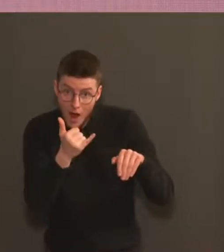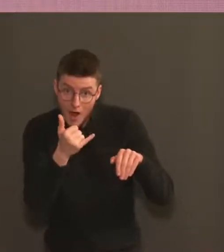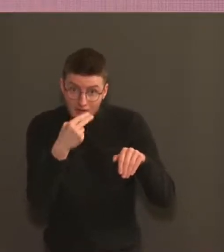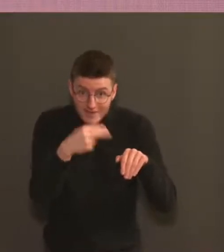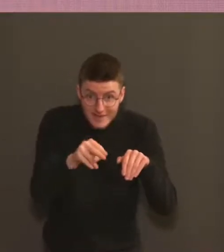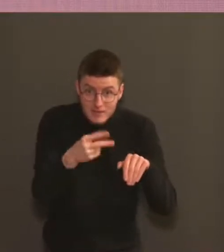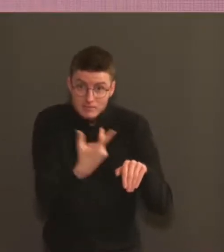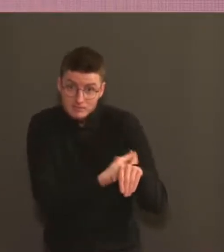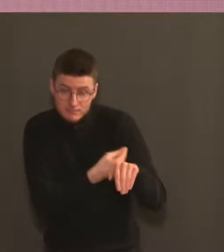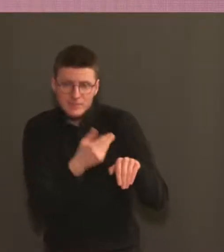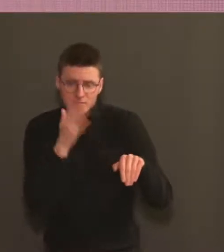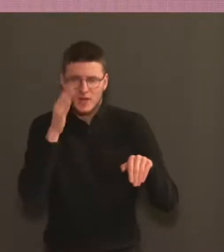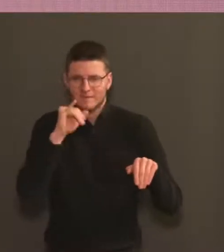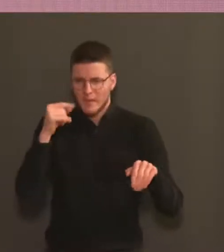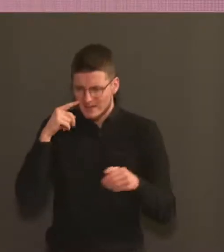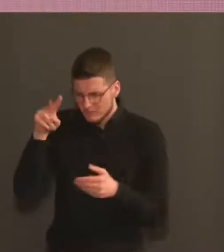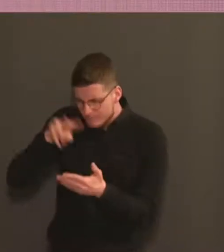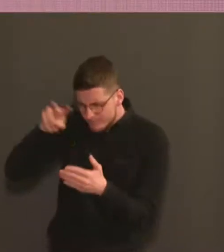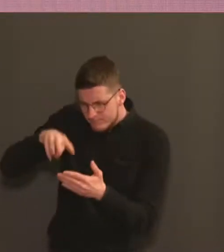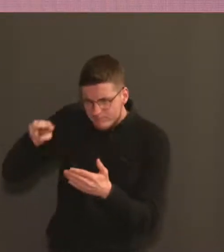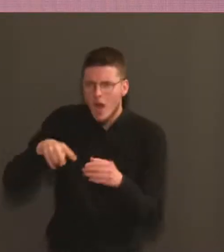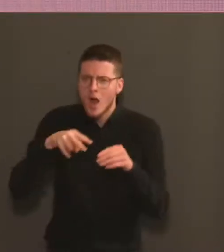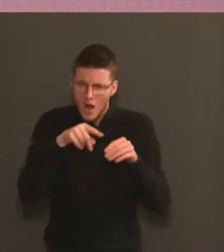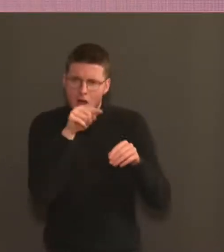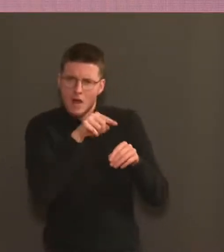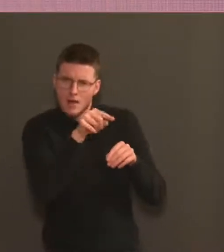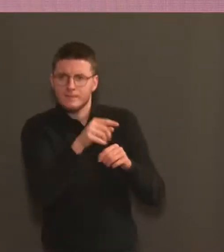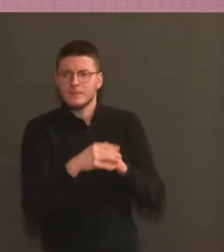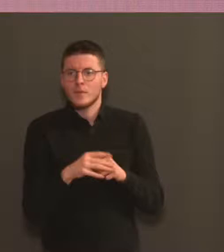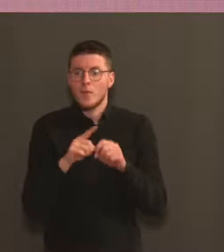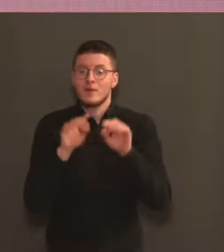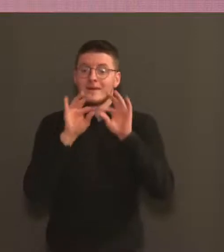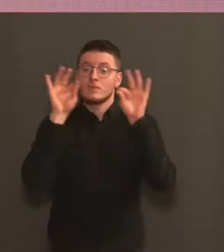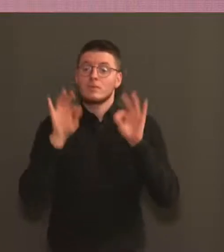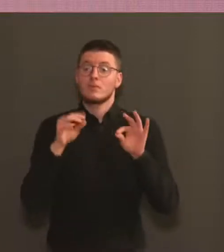een binaire antwoord ja of nee.